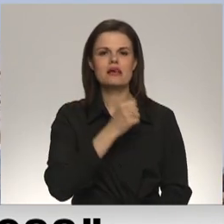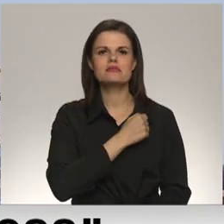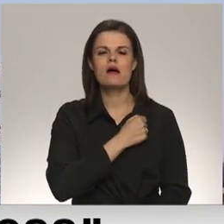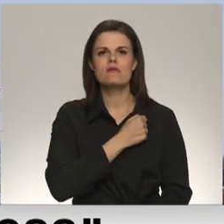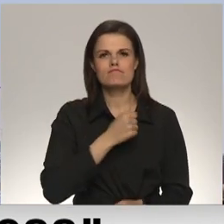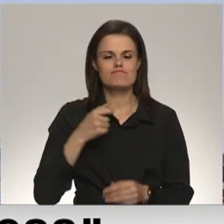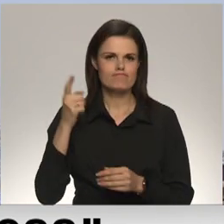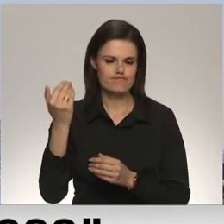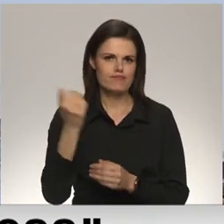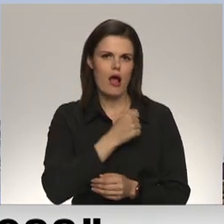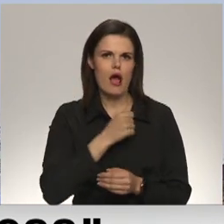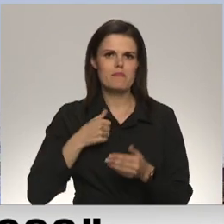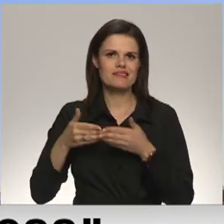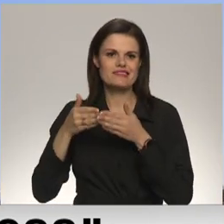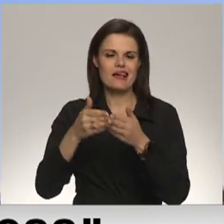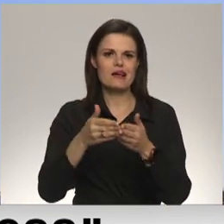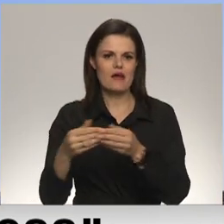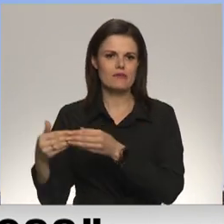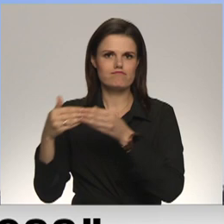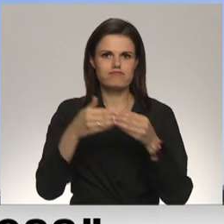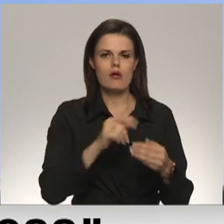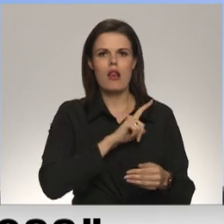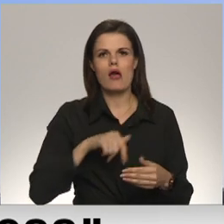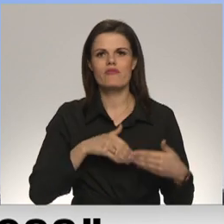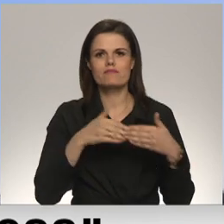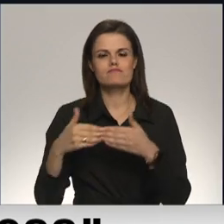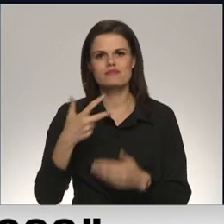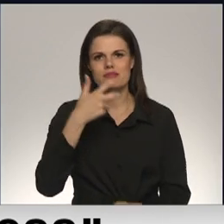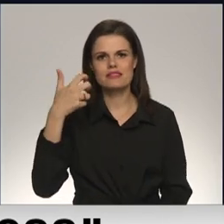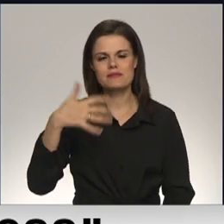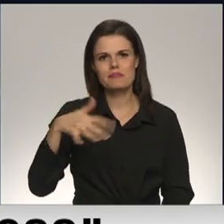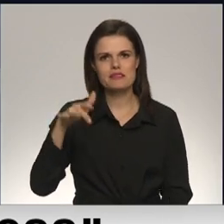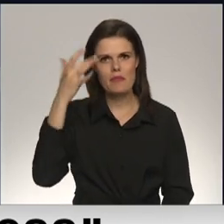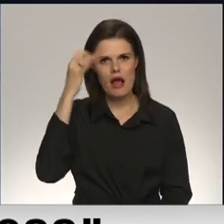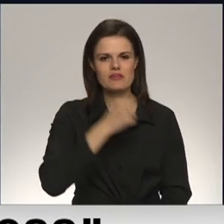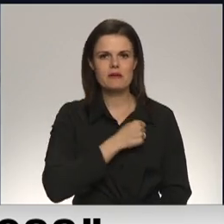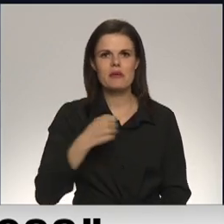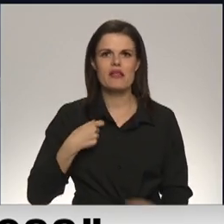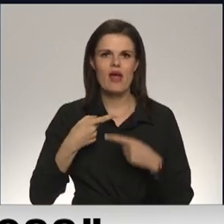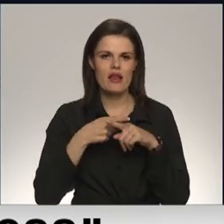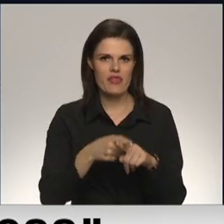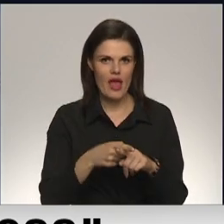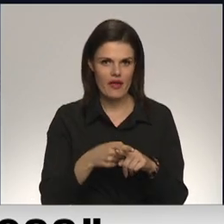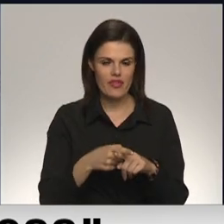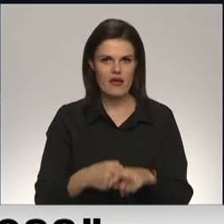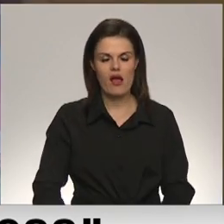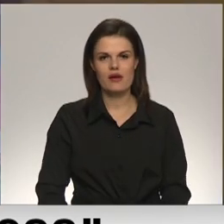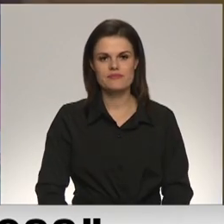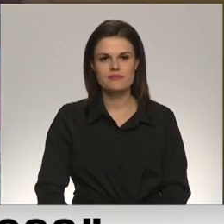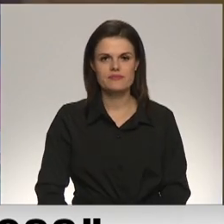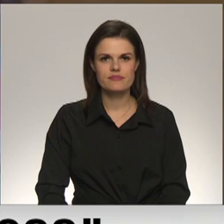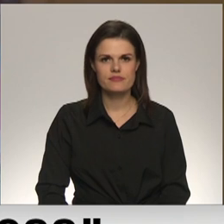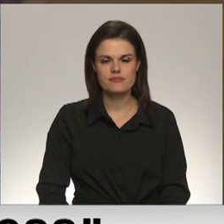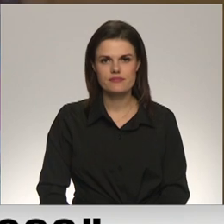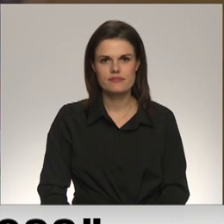Liepājas ostā, ar kuru Latvijā nogādātas vairāk nekā 350 ASV militārās tehnikas vienības.